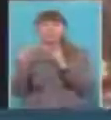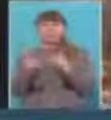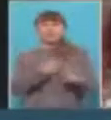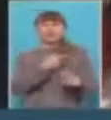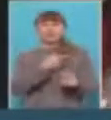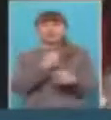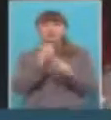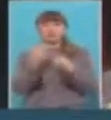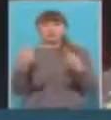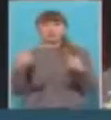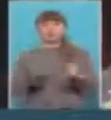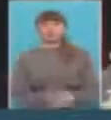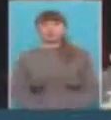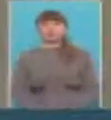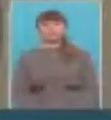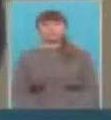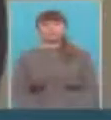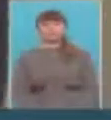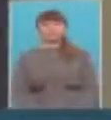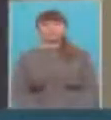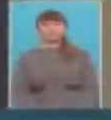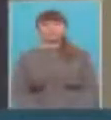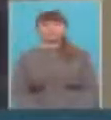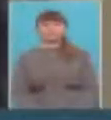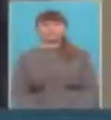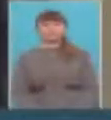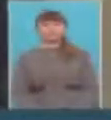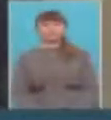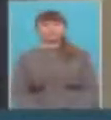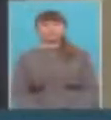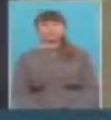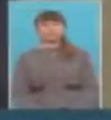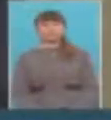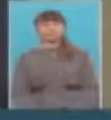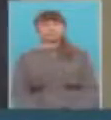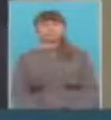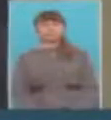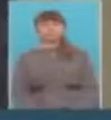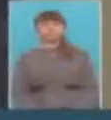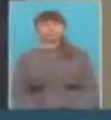елбасымен бірге ән де шырқан.